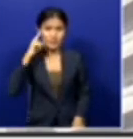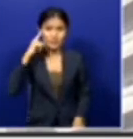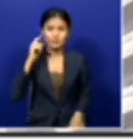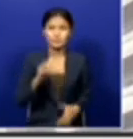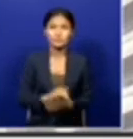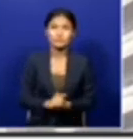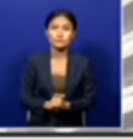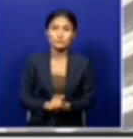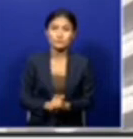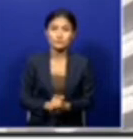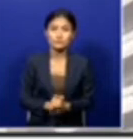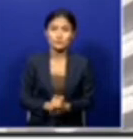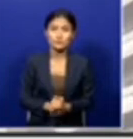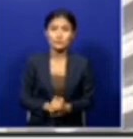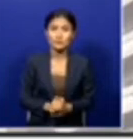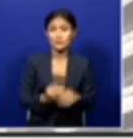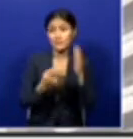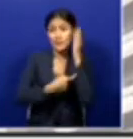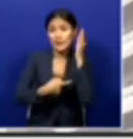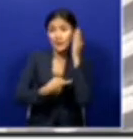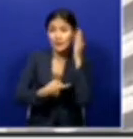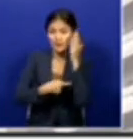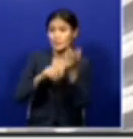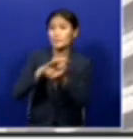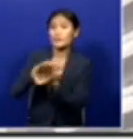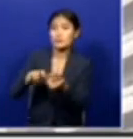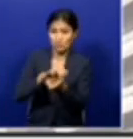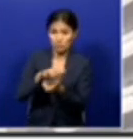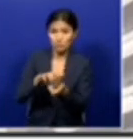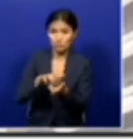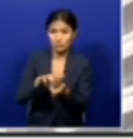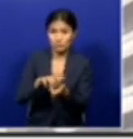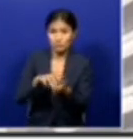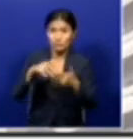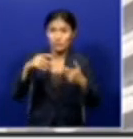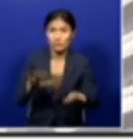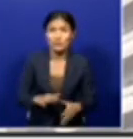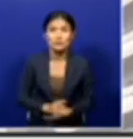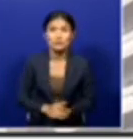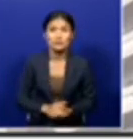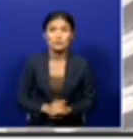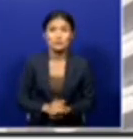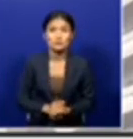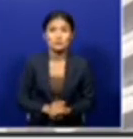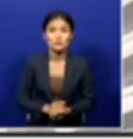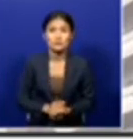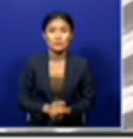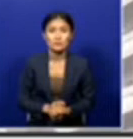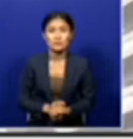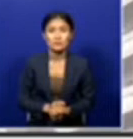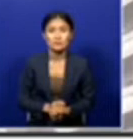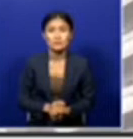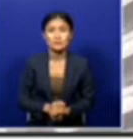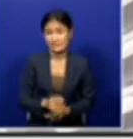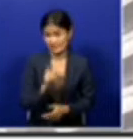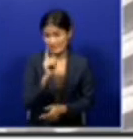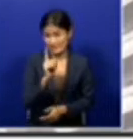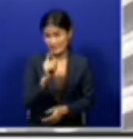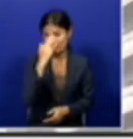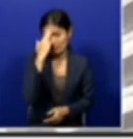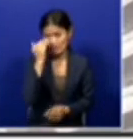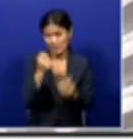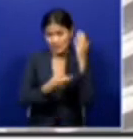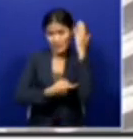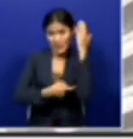ว่าให้นำยางพาราไปผสมท่านเชื่อไหมครับว่าโดยปกติการประมาณการเนี่ยยาง